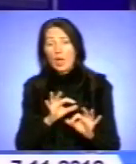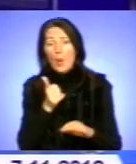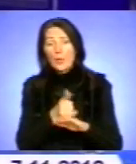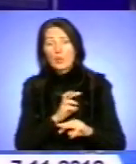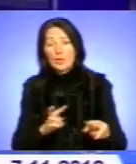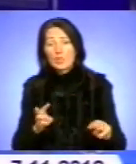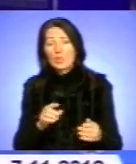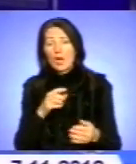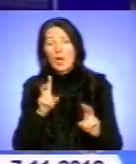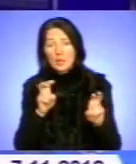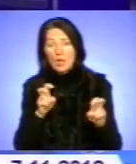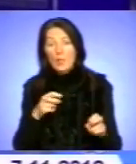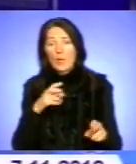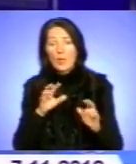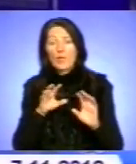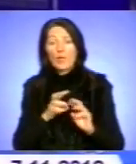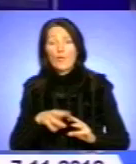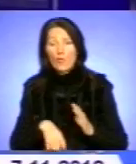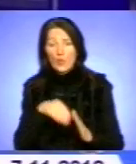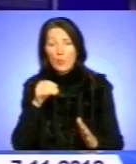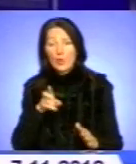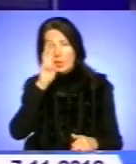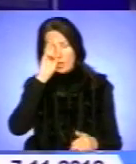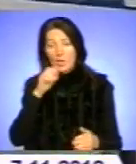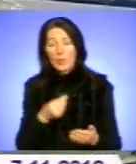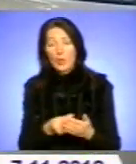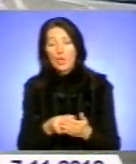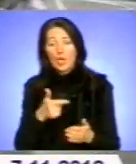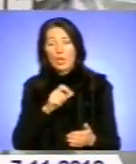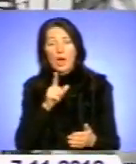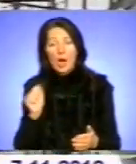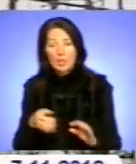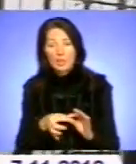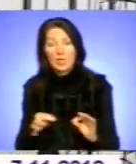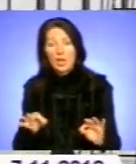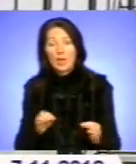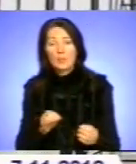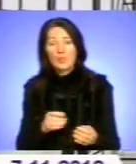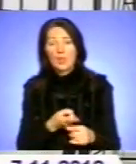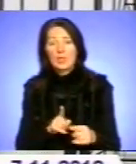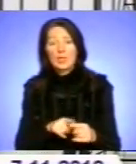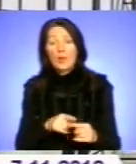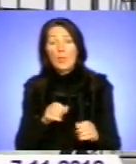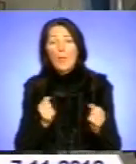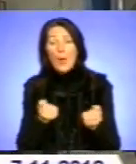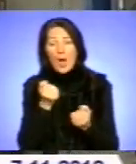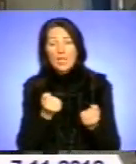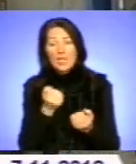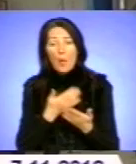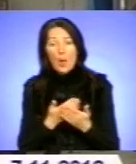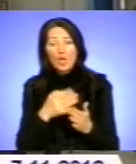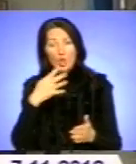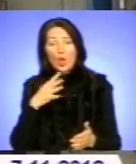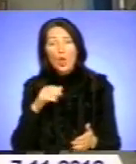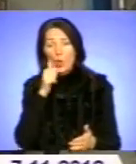виборів, держбюджету і газу. Деталі у репортажі. Цим машинам майже по 40 років. За всю свою історію вони